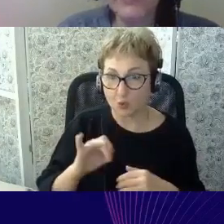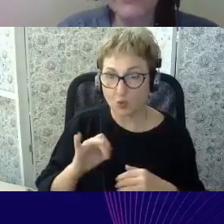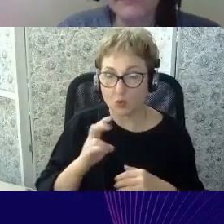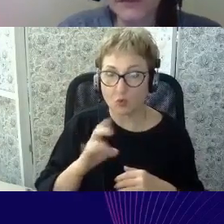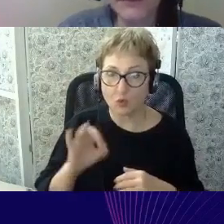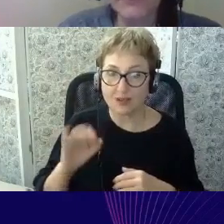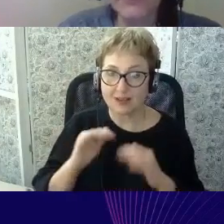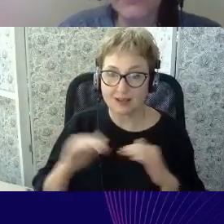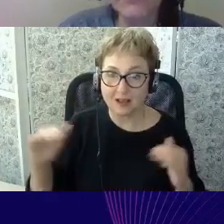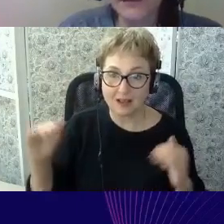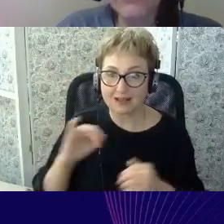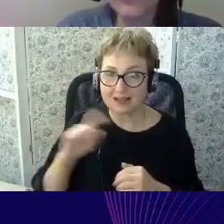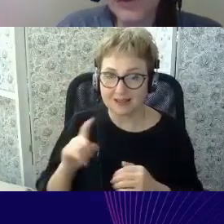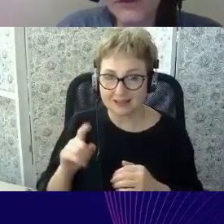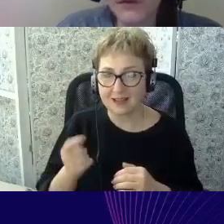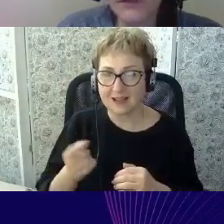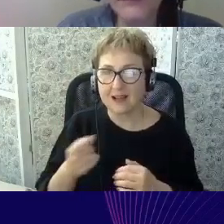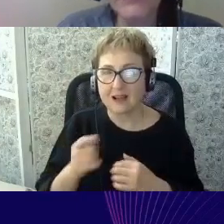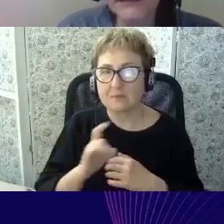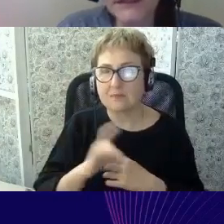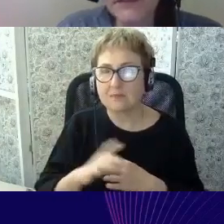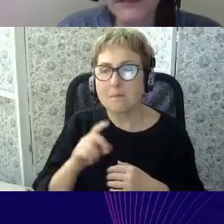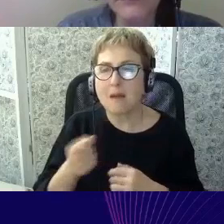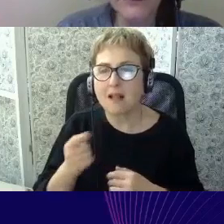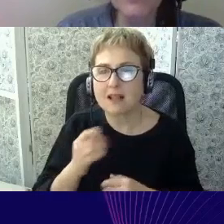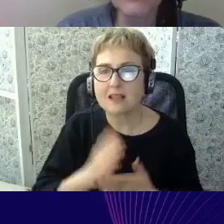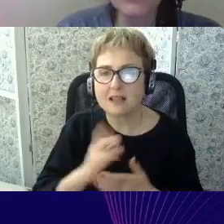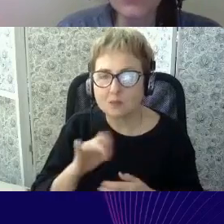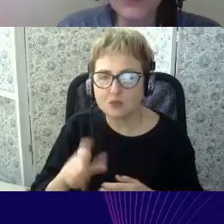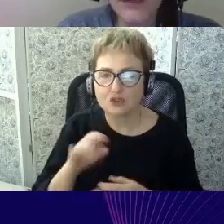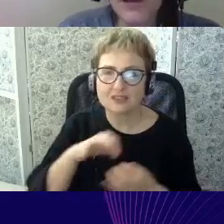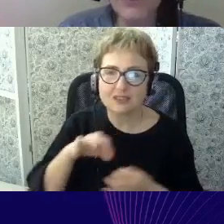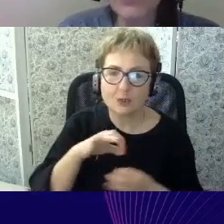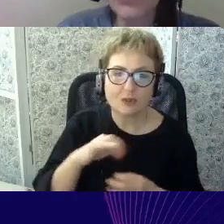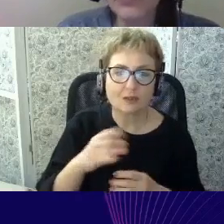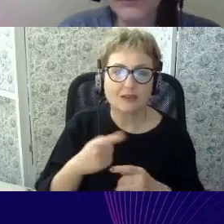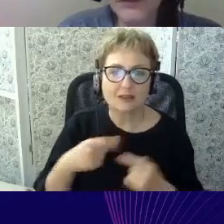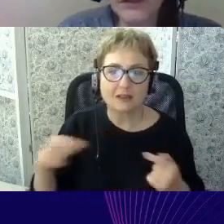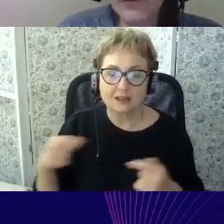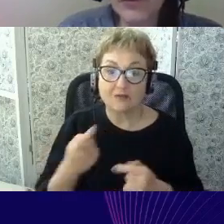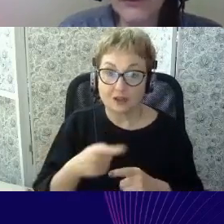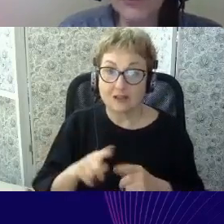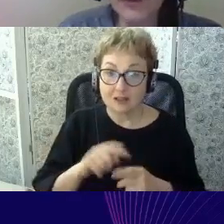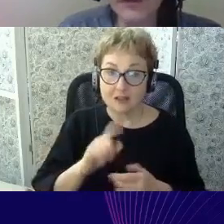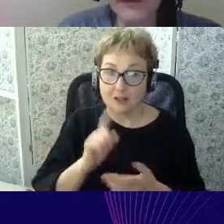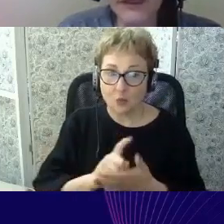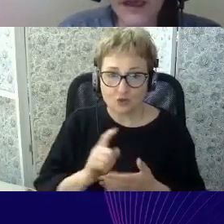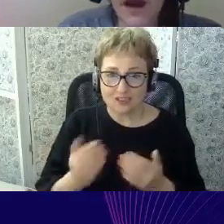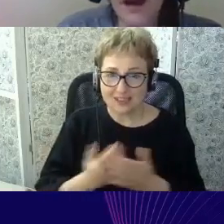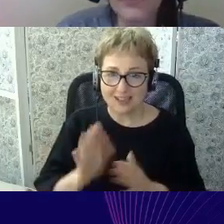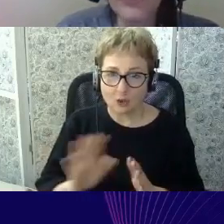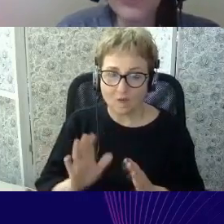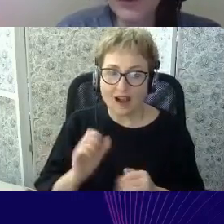с ребятами из малоимущих семей, многодетных семей, социальными сиротами. Поэтому данная должность не будет